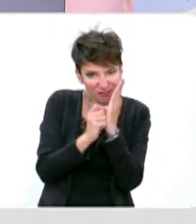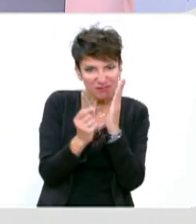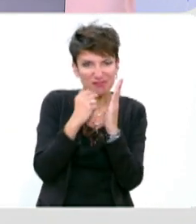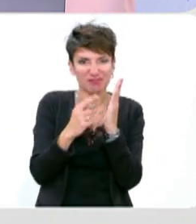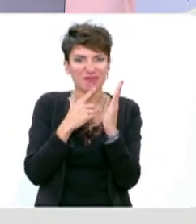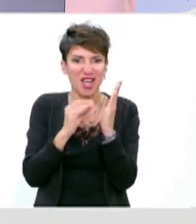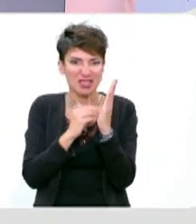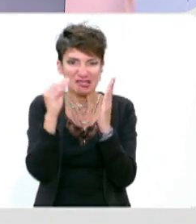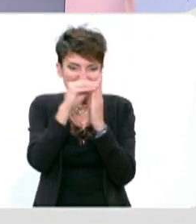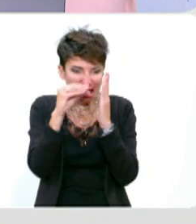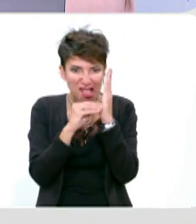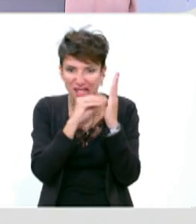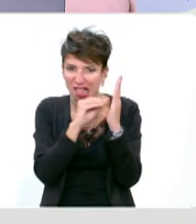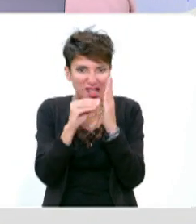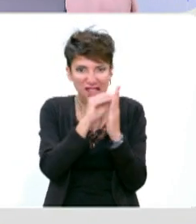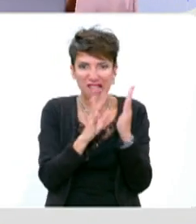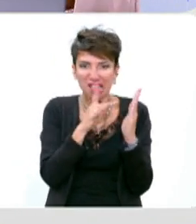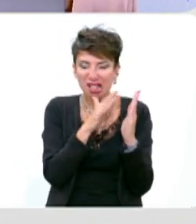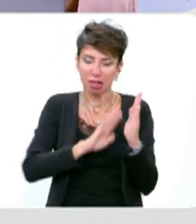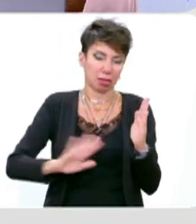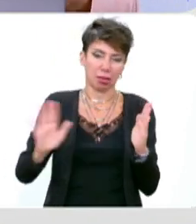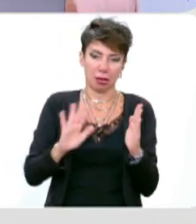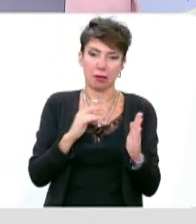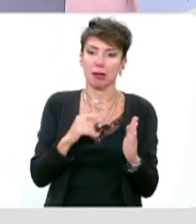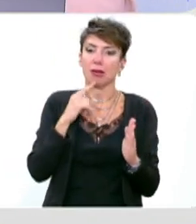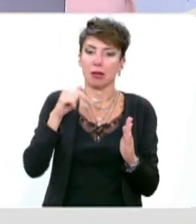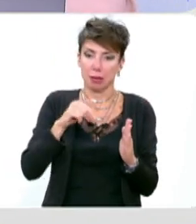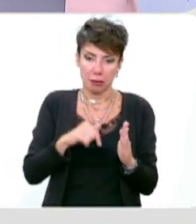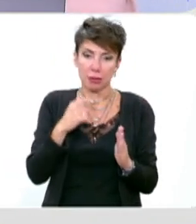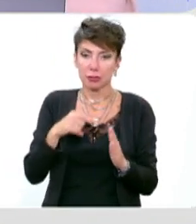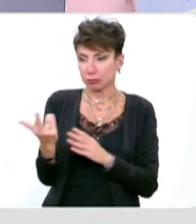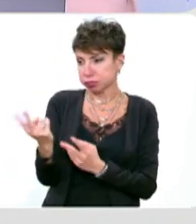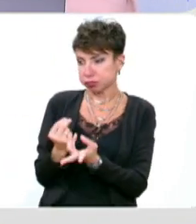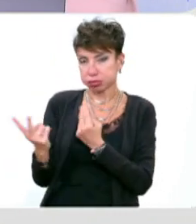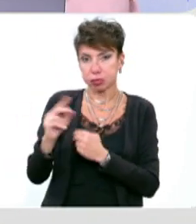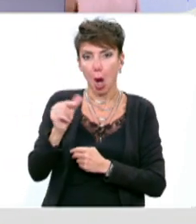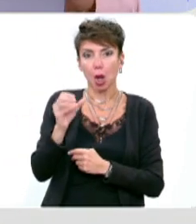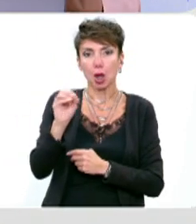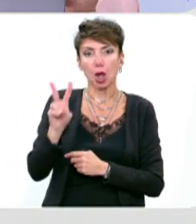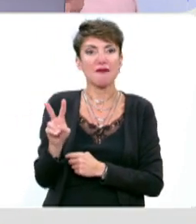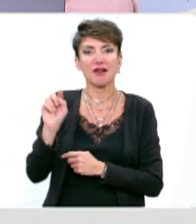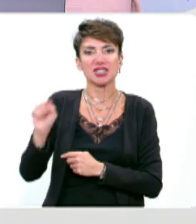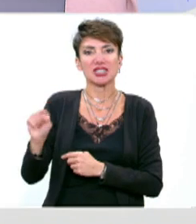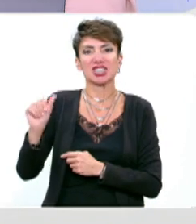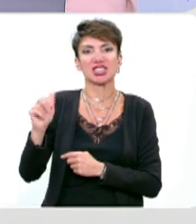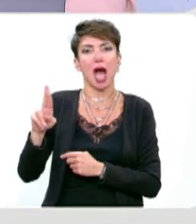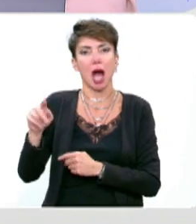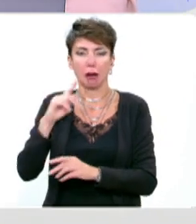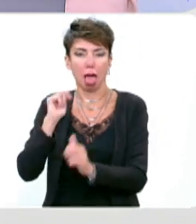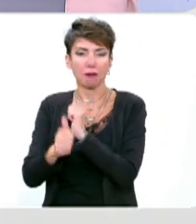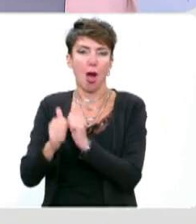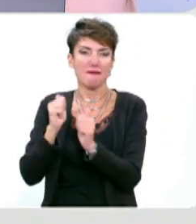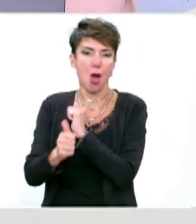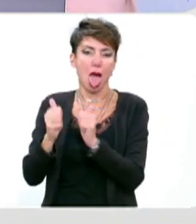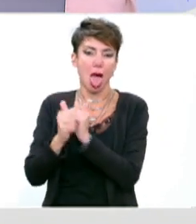διαδικασία ότι όλα τα έγγραφα που θα αντλούνται από το ggr και ότι τα λογιστικά οι πλατφόρμες δηλαδή στις οποίες θα